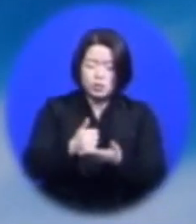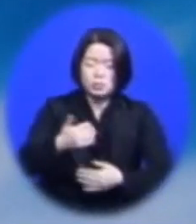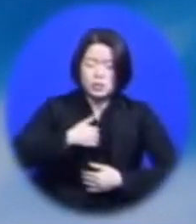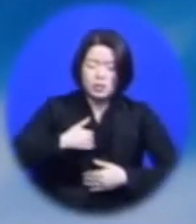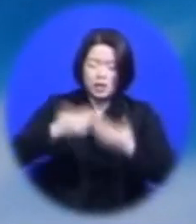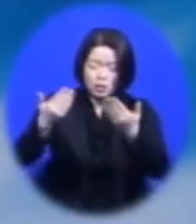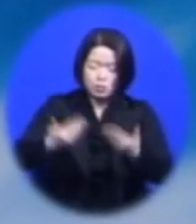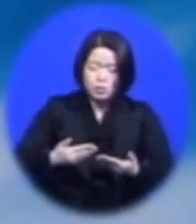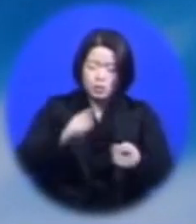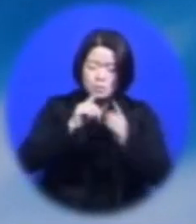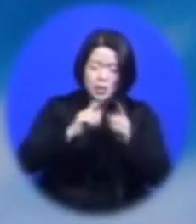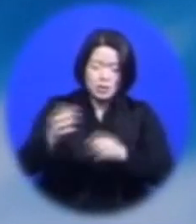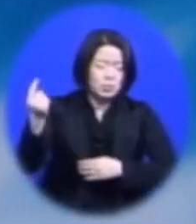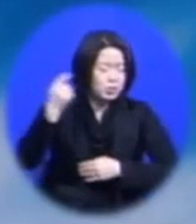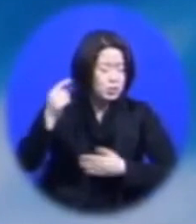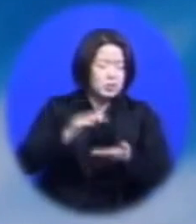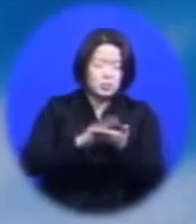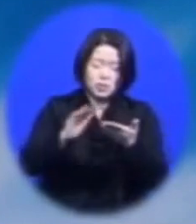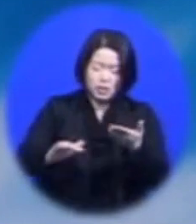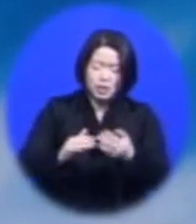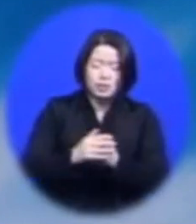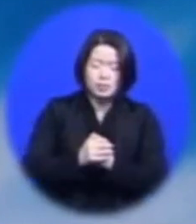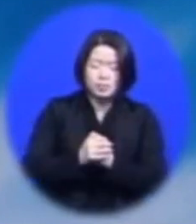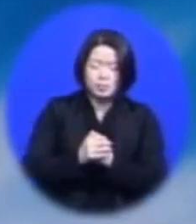저에게 주시는 말씀으로 듣습니다.